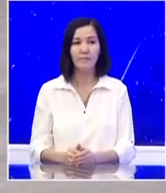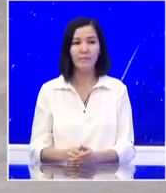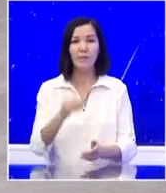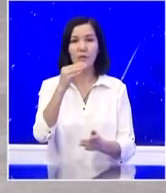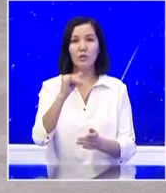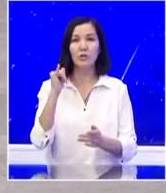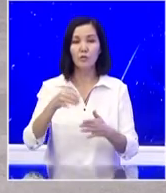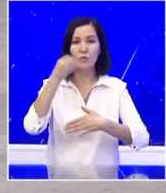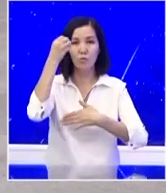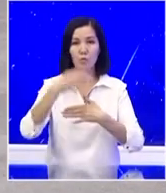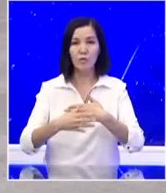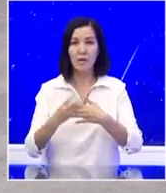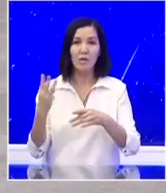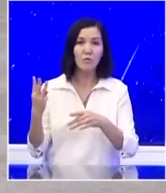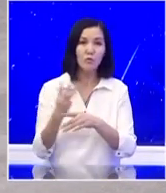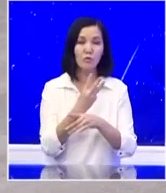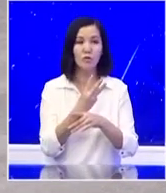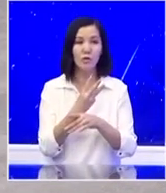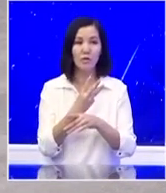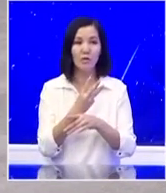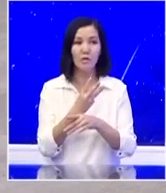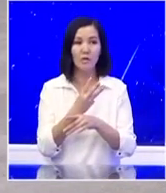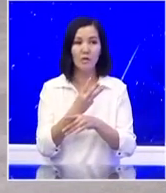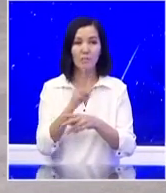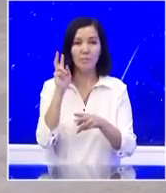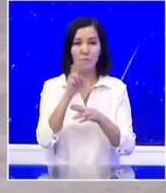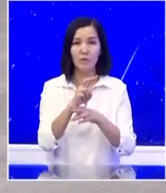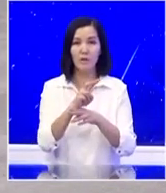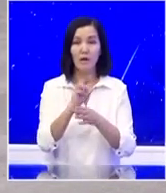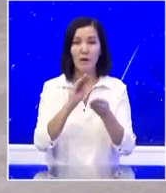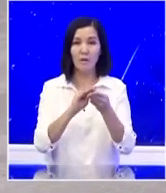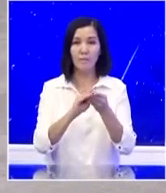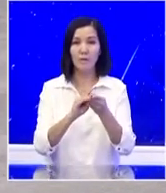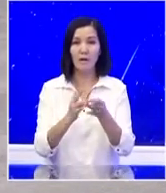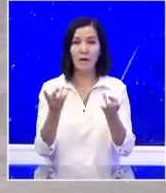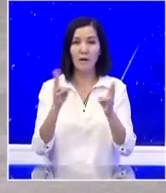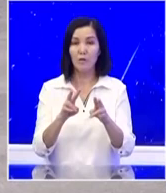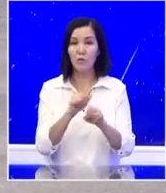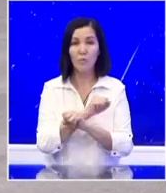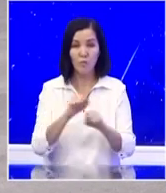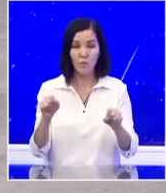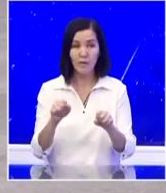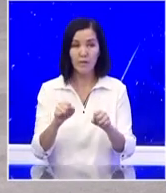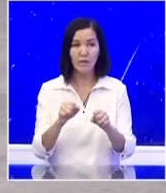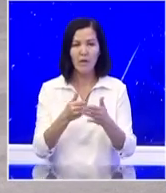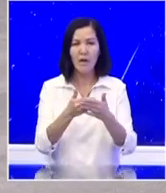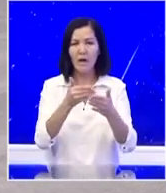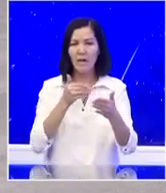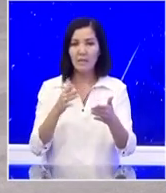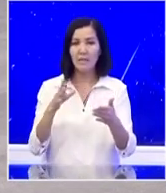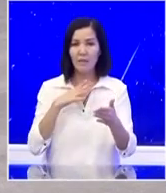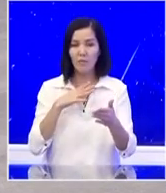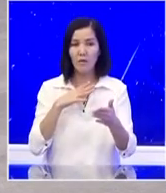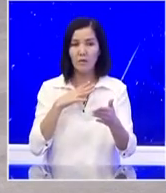Жетісудың орталығы болып 3-ші рет келіп жатса, оны бұрынғыдай қалпына қалдыруға болмайтын болды. Өйткені бұрынғы кезіндегі